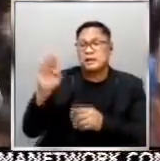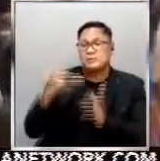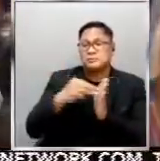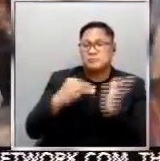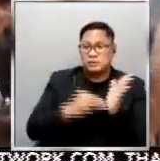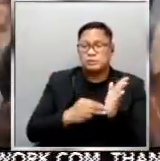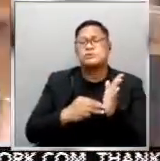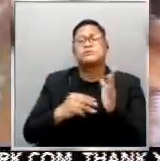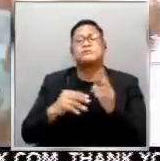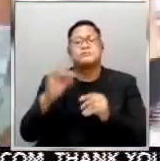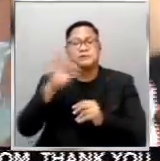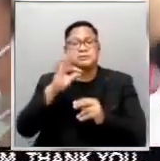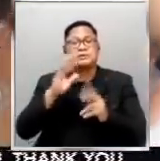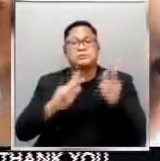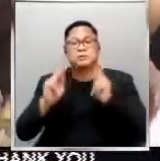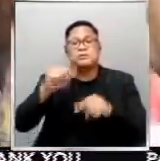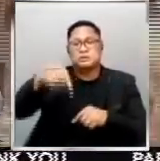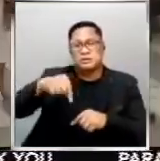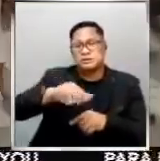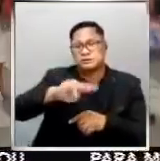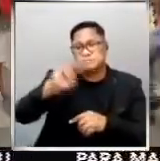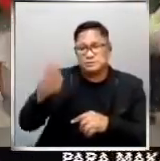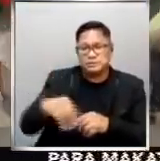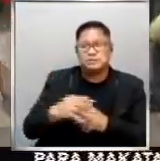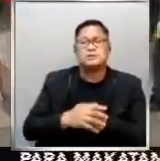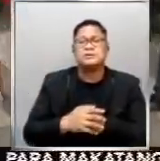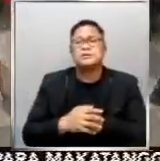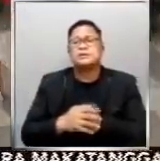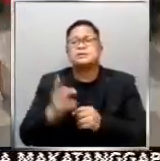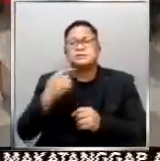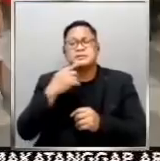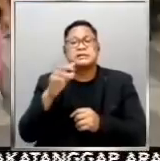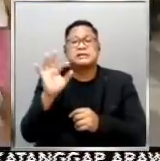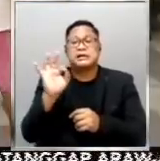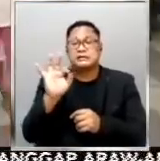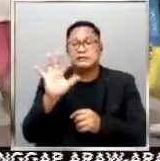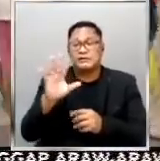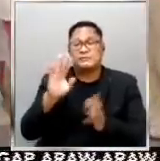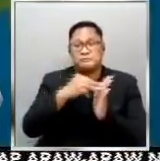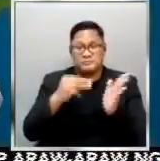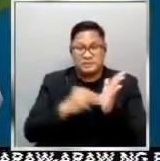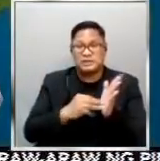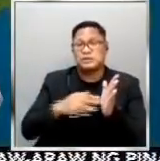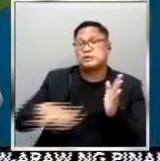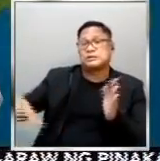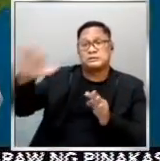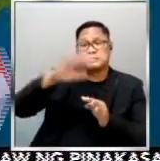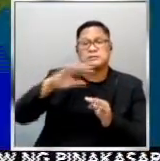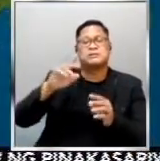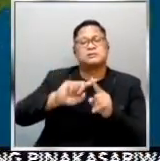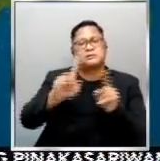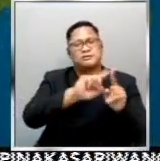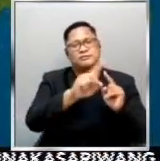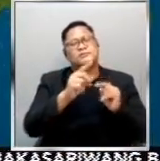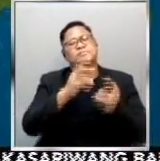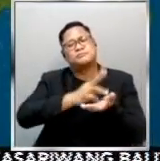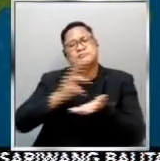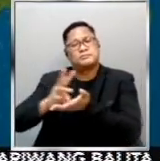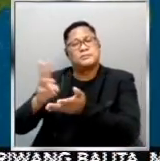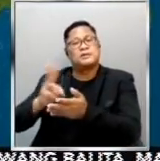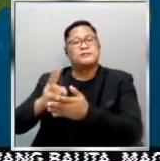nasa Metro Manila kumpara sa tinatayang 95 milyon sa iba pang lugar sa bansa. Kaya kung titingnan per